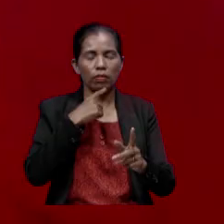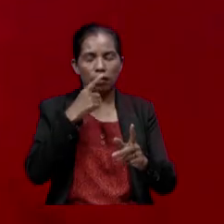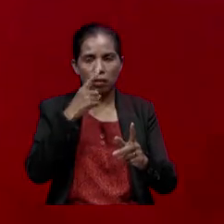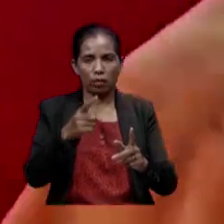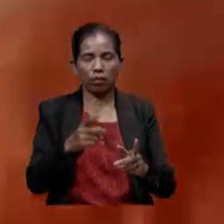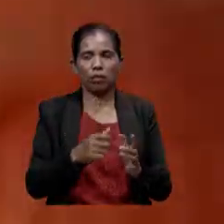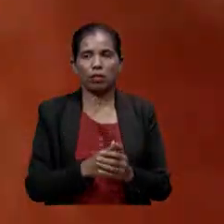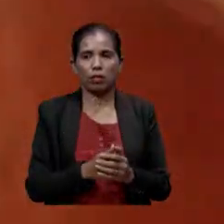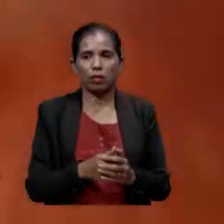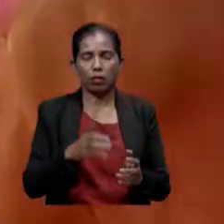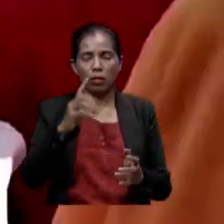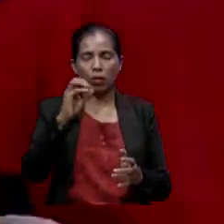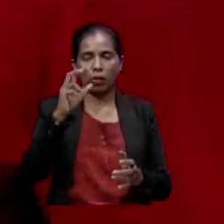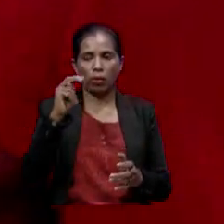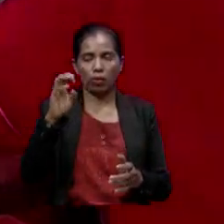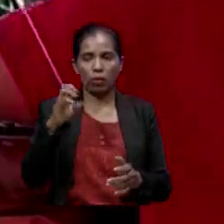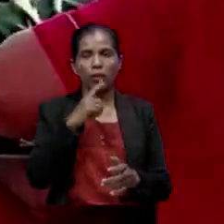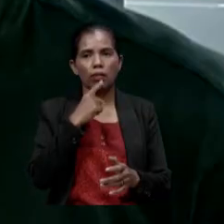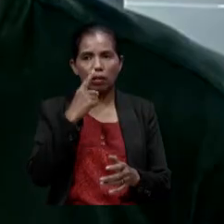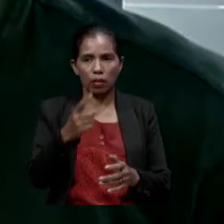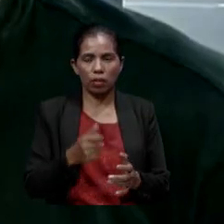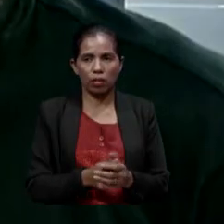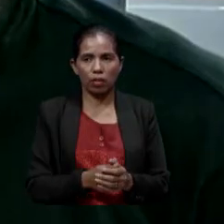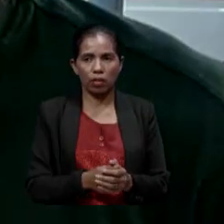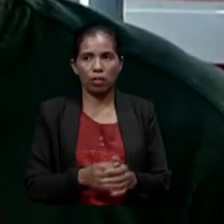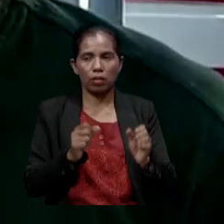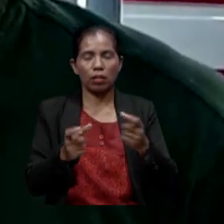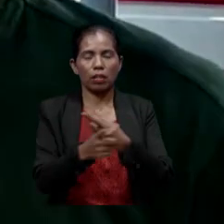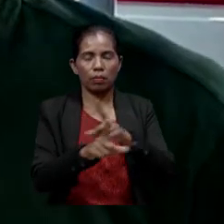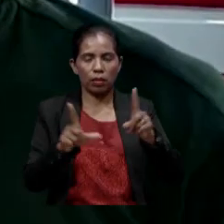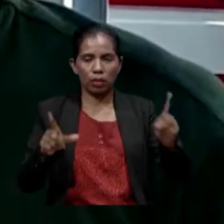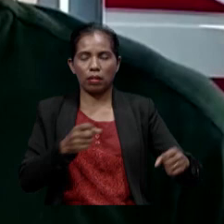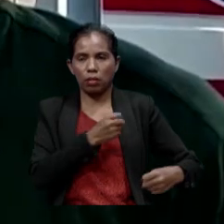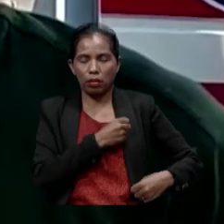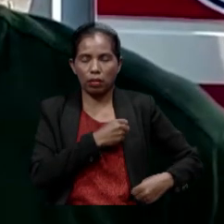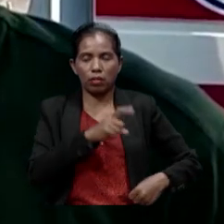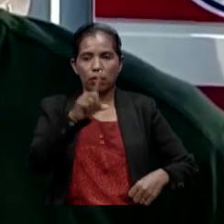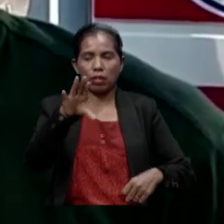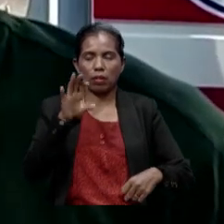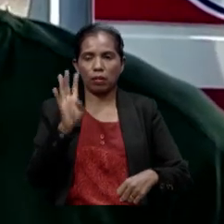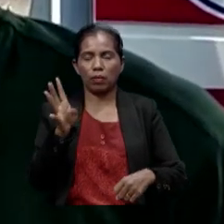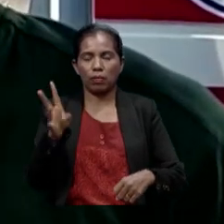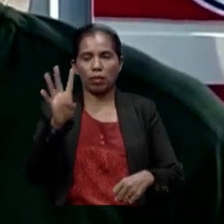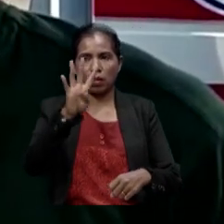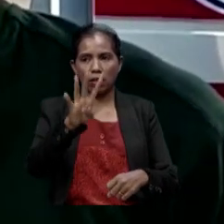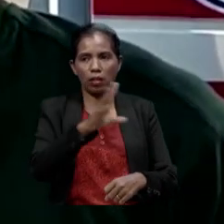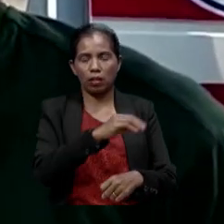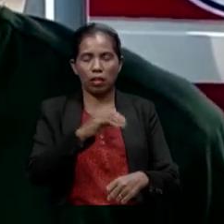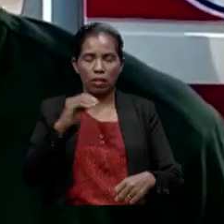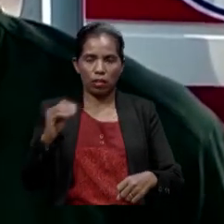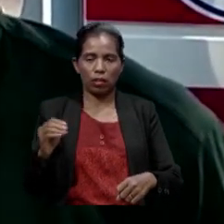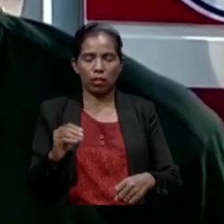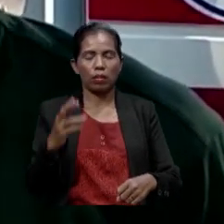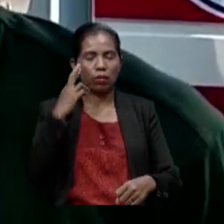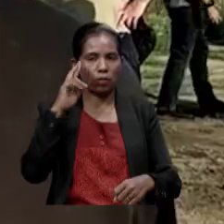Republika Popular Donetsk iha parte leste da Ukraina garantia libertasaun ba soldadu atu sida hatun resingat inkluinia kombatente no